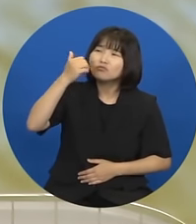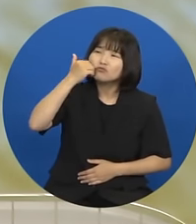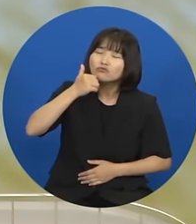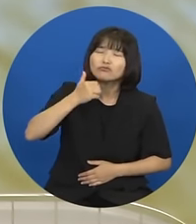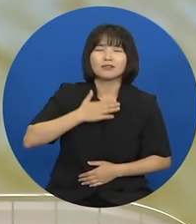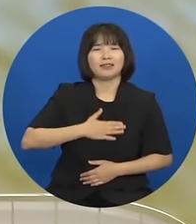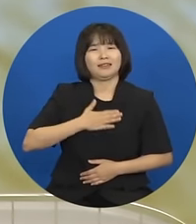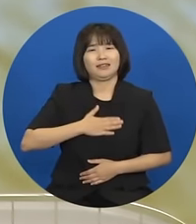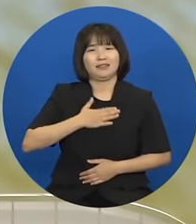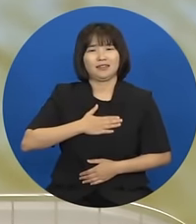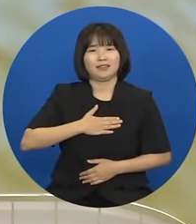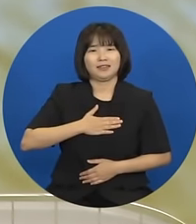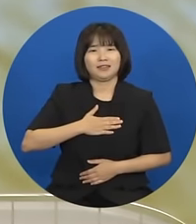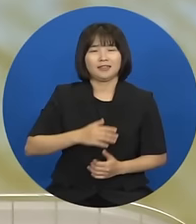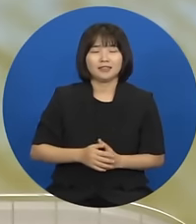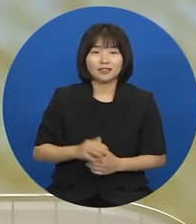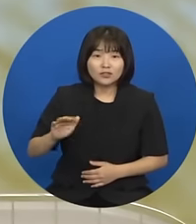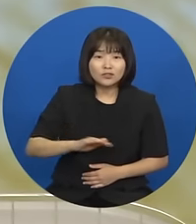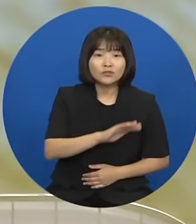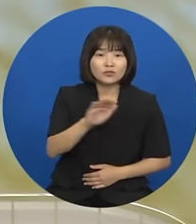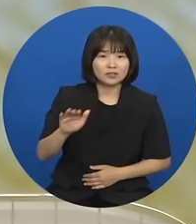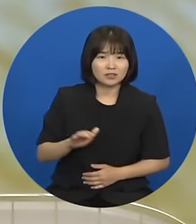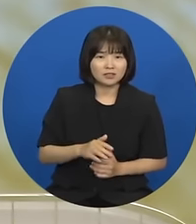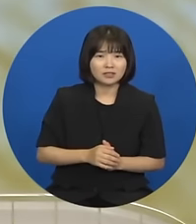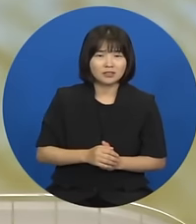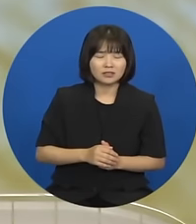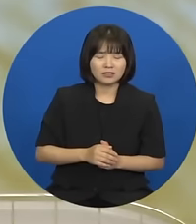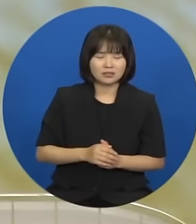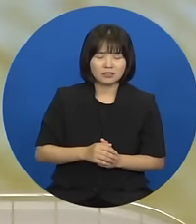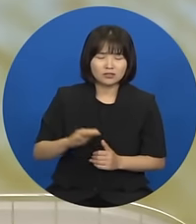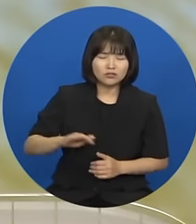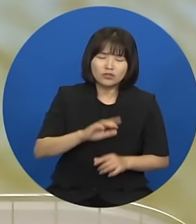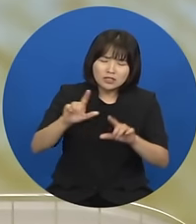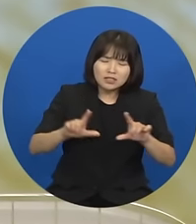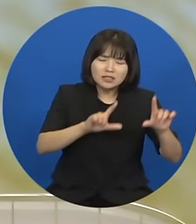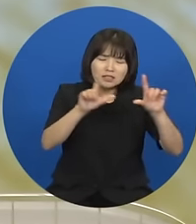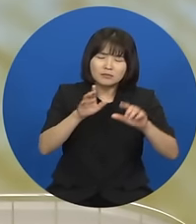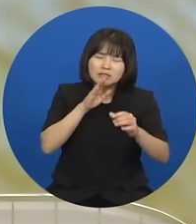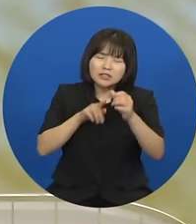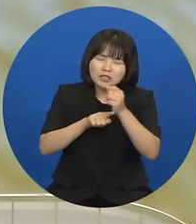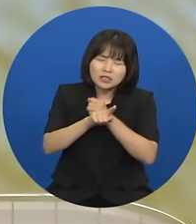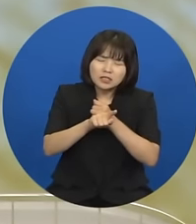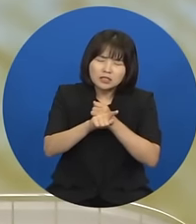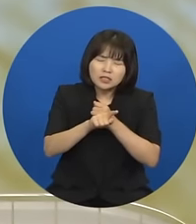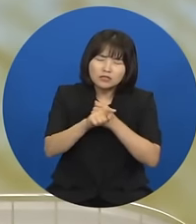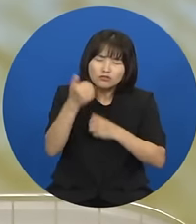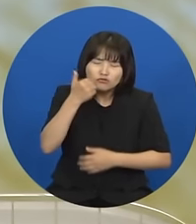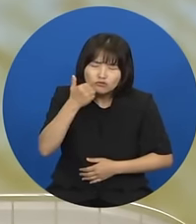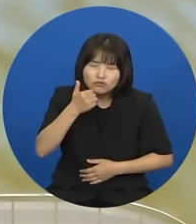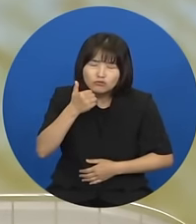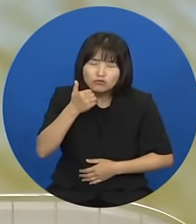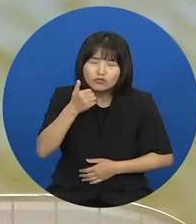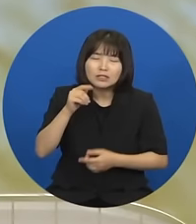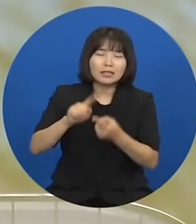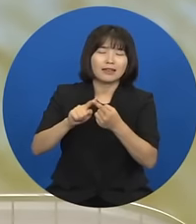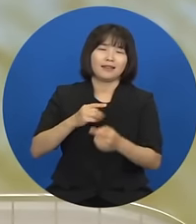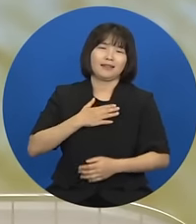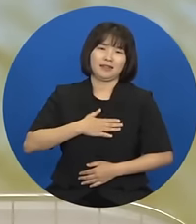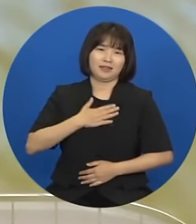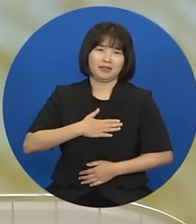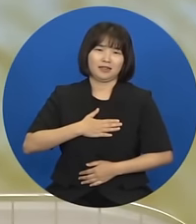알잖아요. 우리는 우리 삶의 진리가 누군지 알잖아요. 우리는 우리